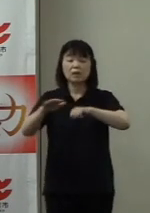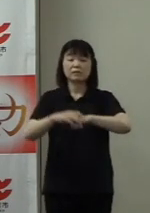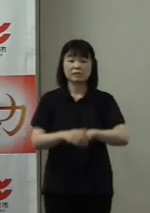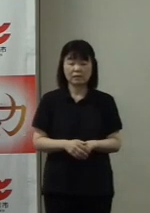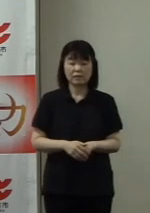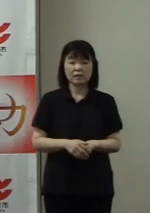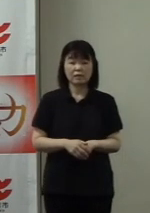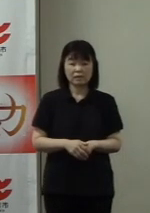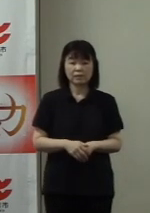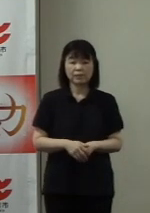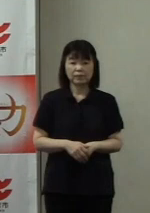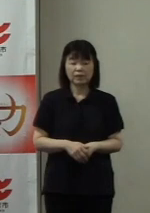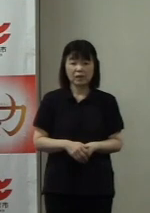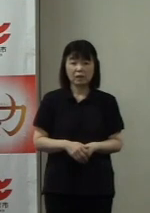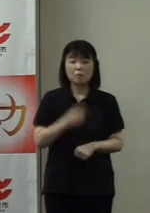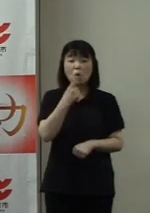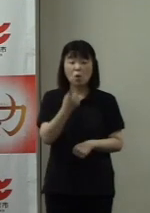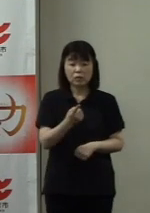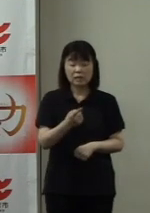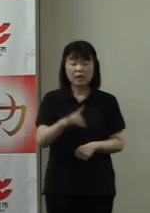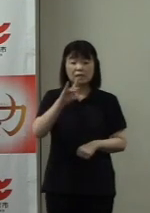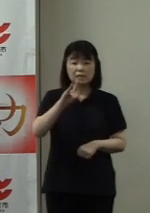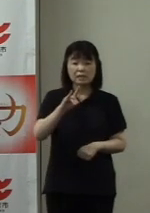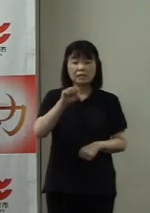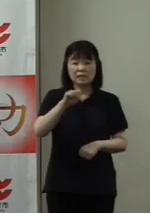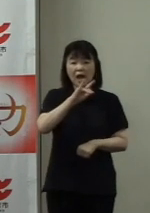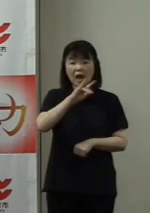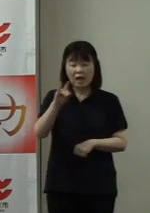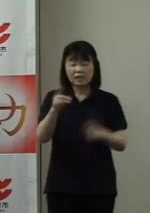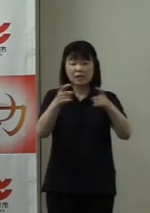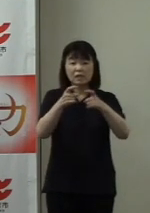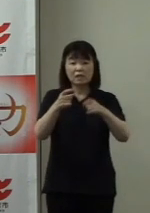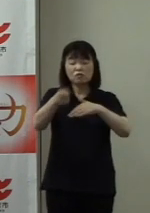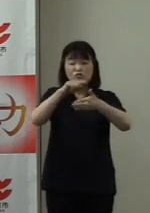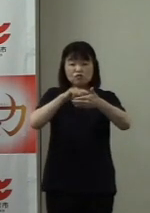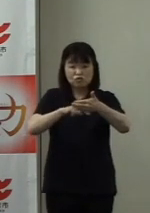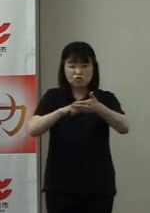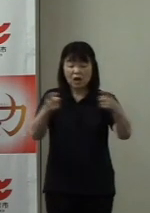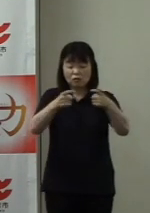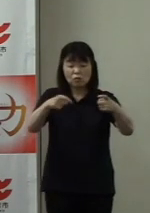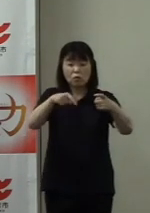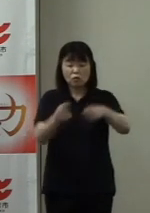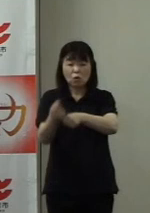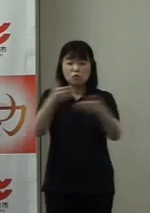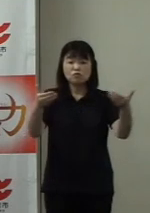ガ漁港、漁港ですか、復旧費なんですけど、これはどういう被害がここではあったんでしょうか。